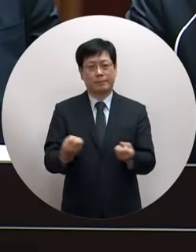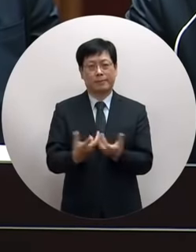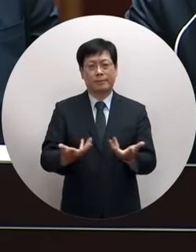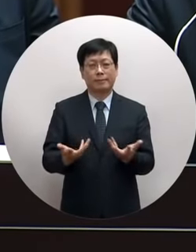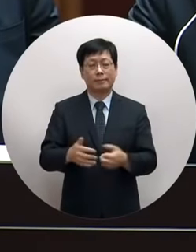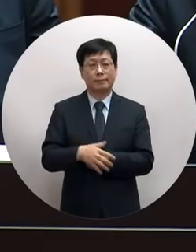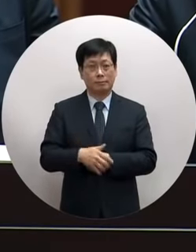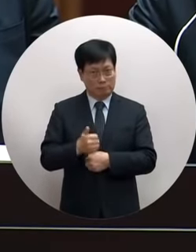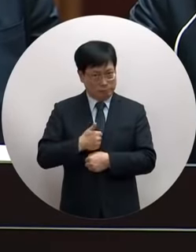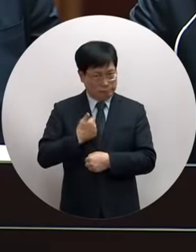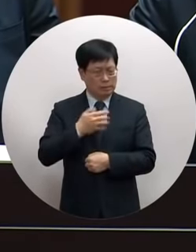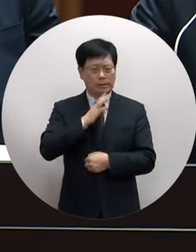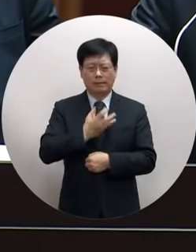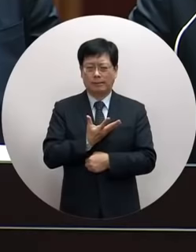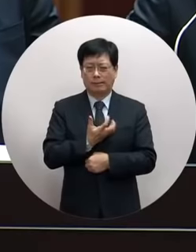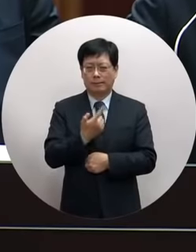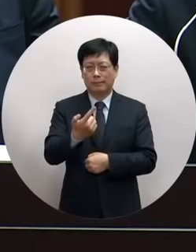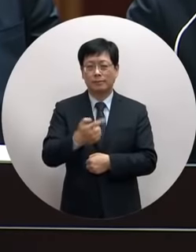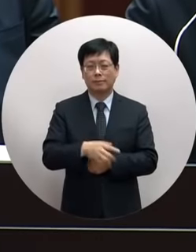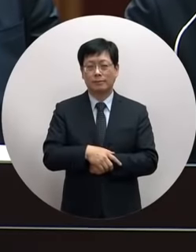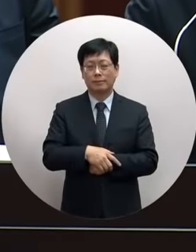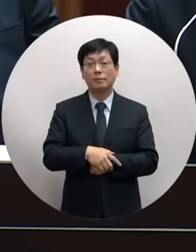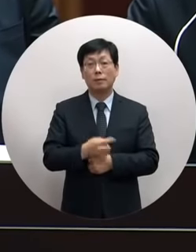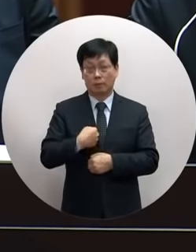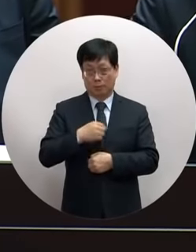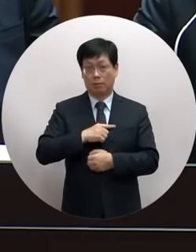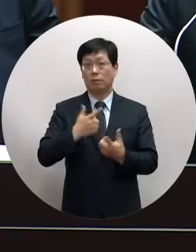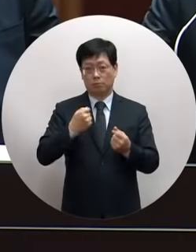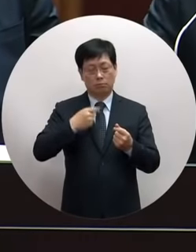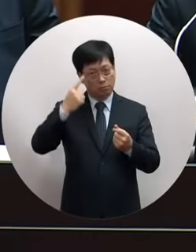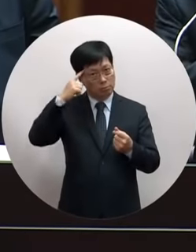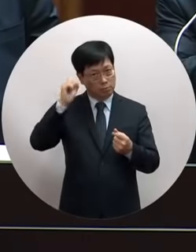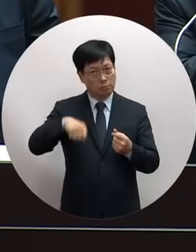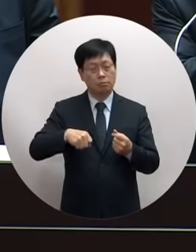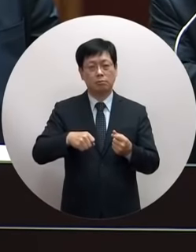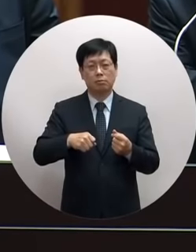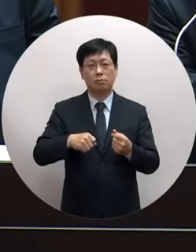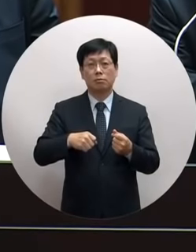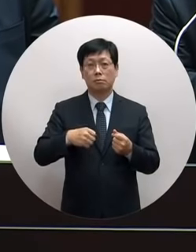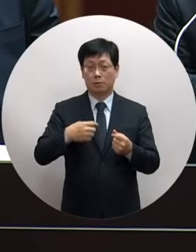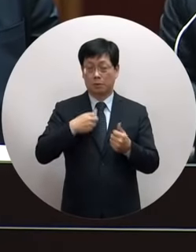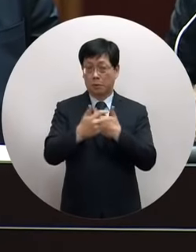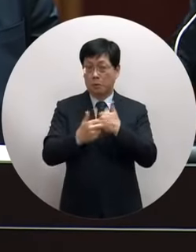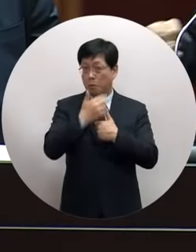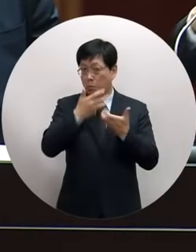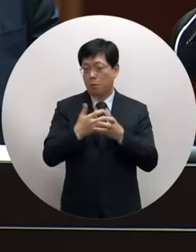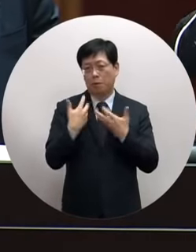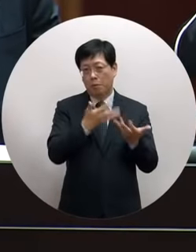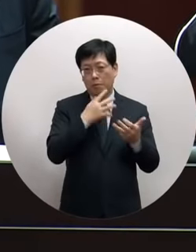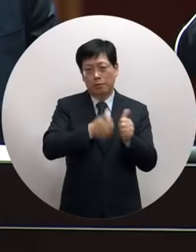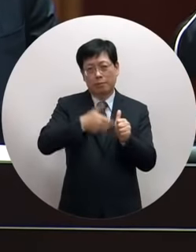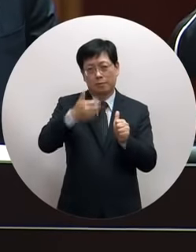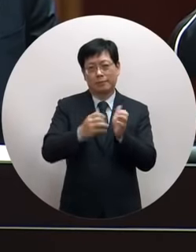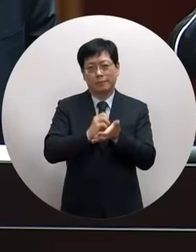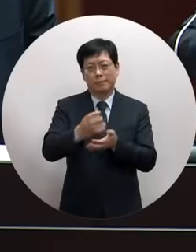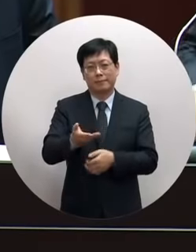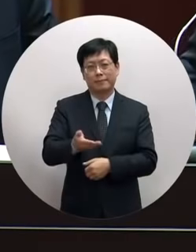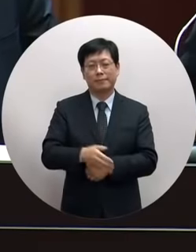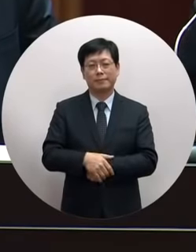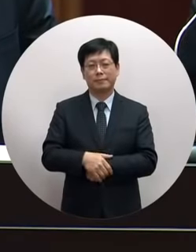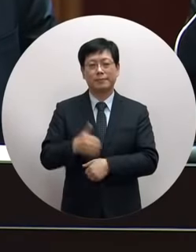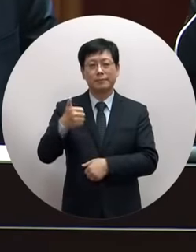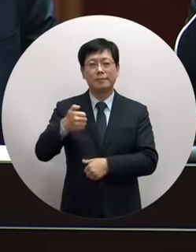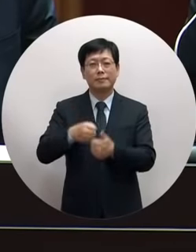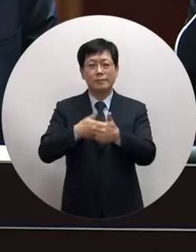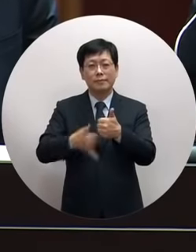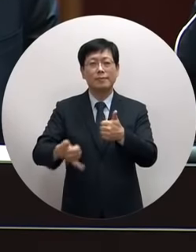故，这实在是锥心之痛，所以我很同意。那至于卫福部这部分，我请市长给你报告。 好，谢谢